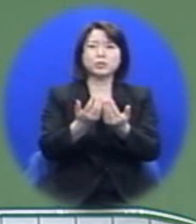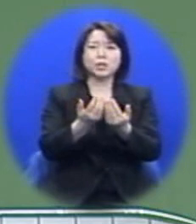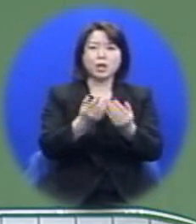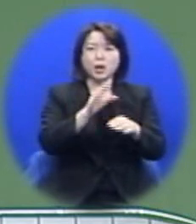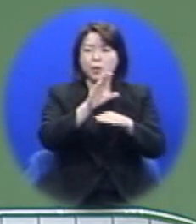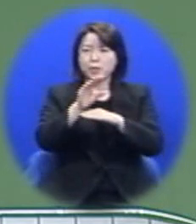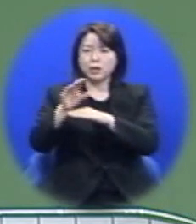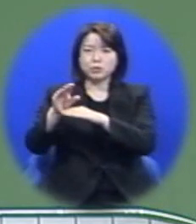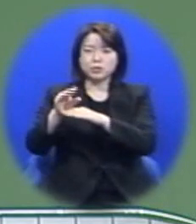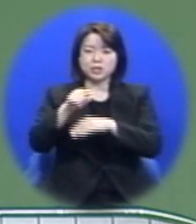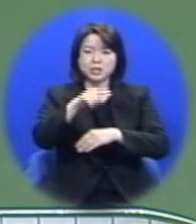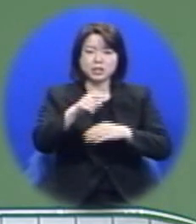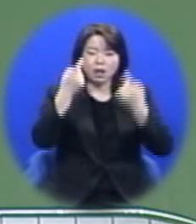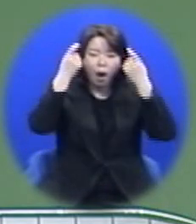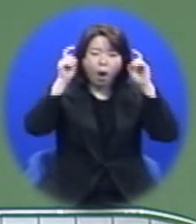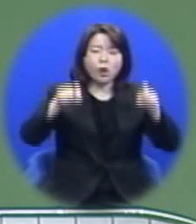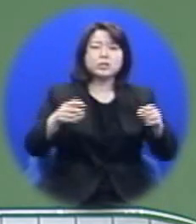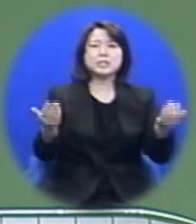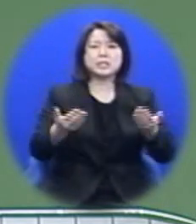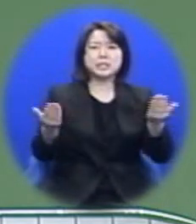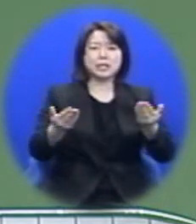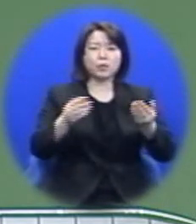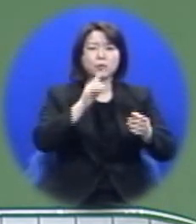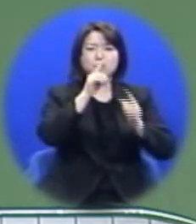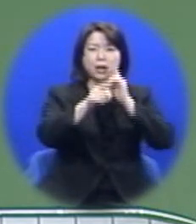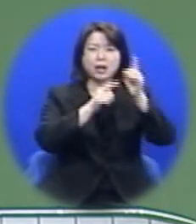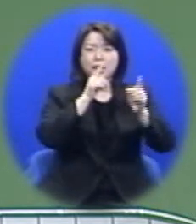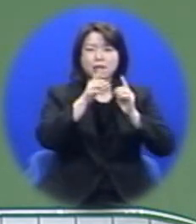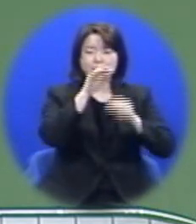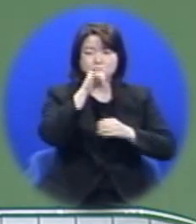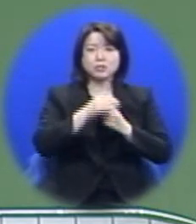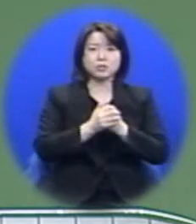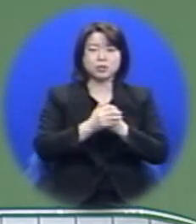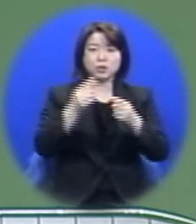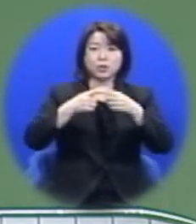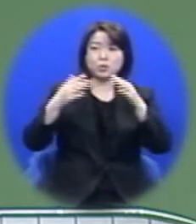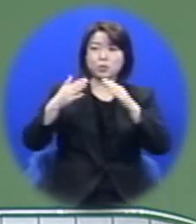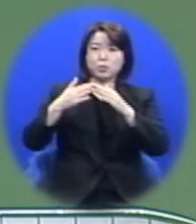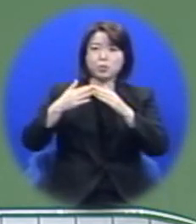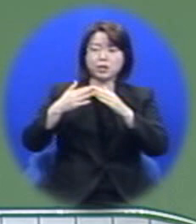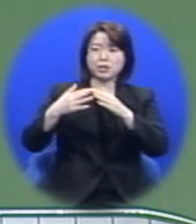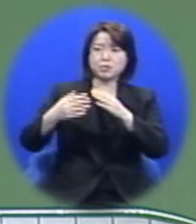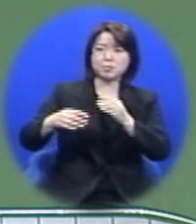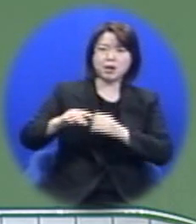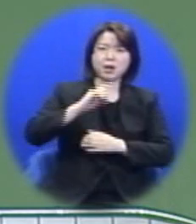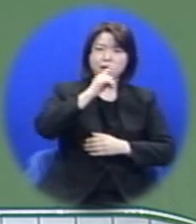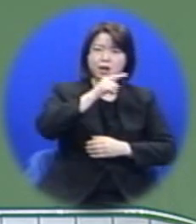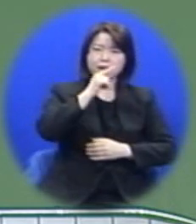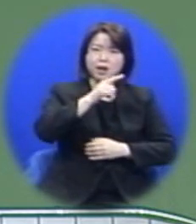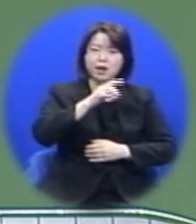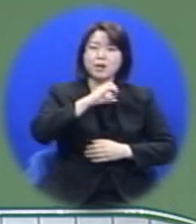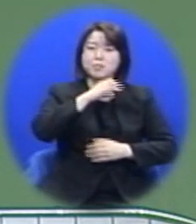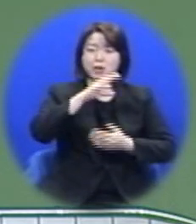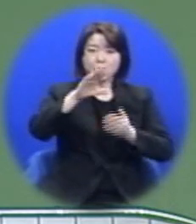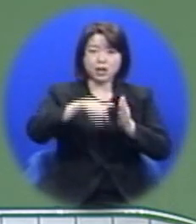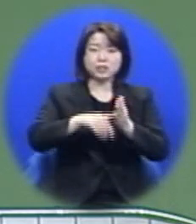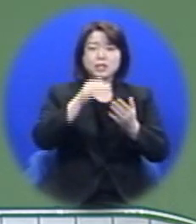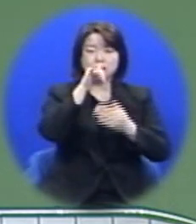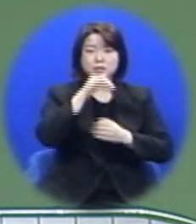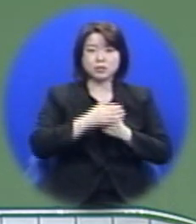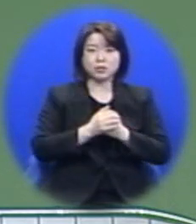얼마나 어리석은 일인가 라고 떠들고 교회를 공격했었던 적이 있었죠. 똑같은